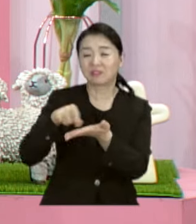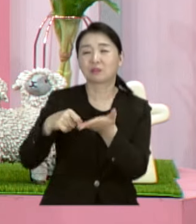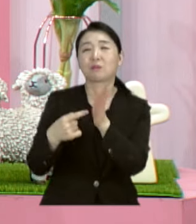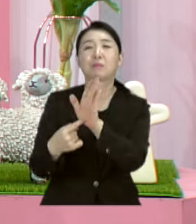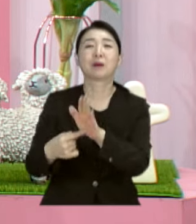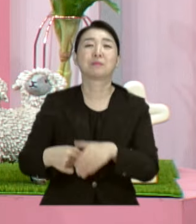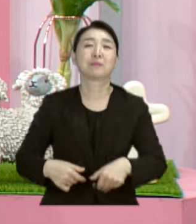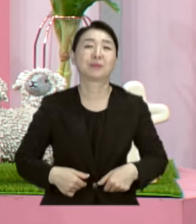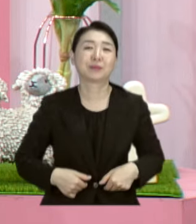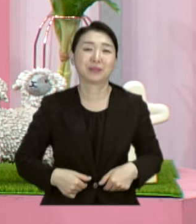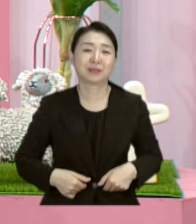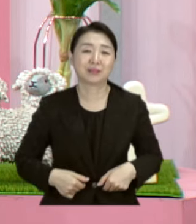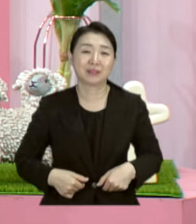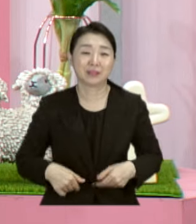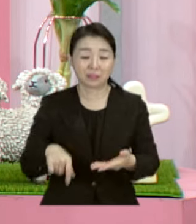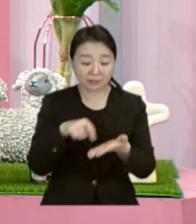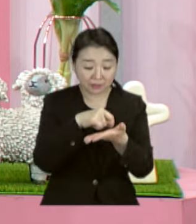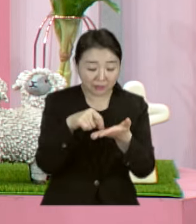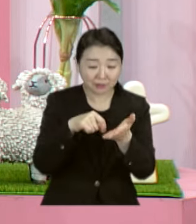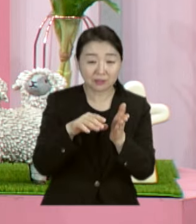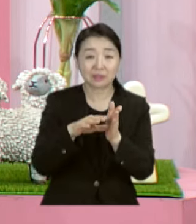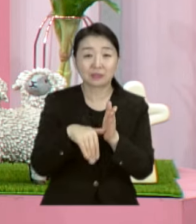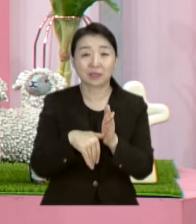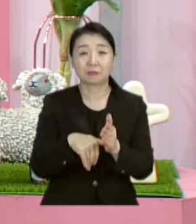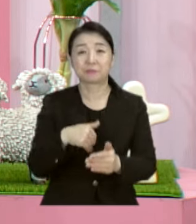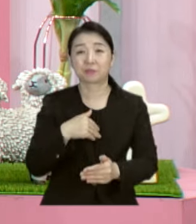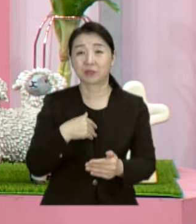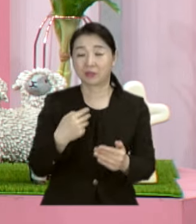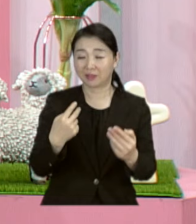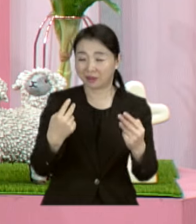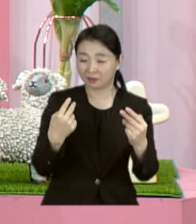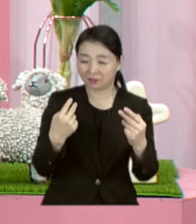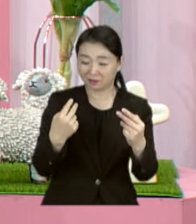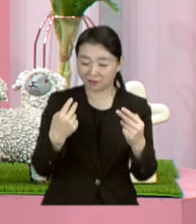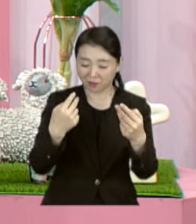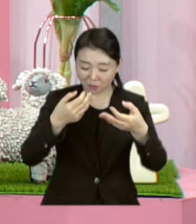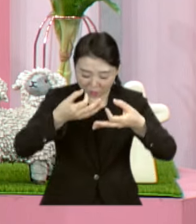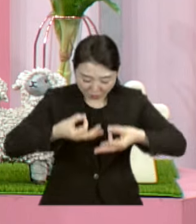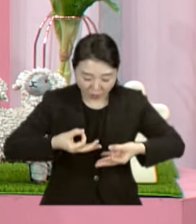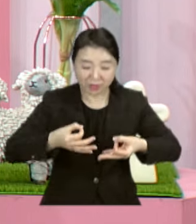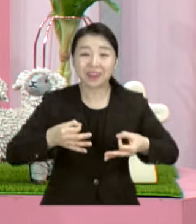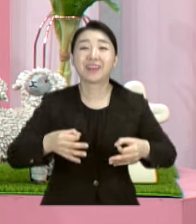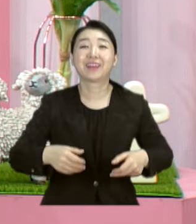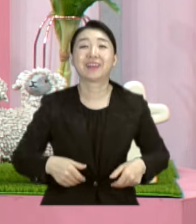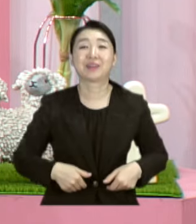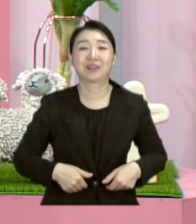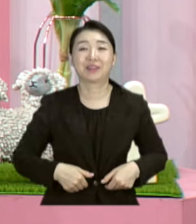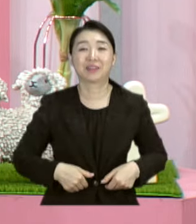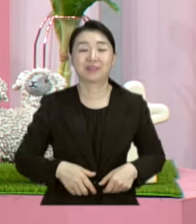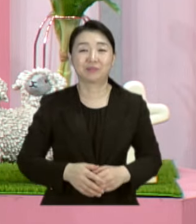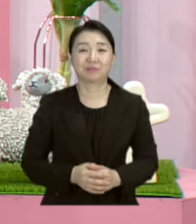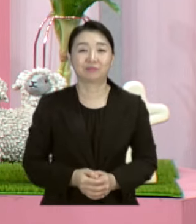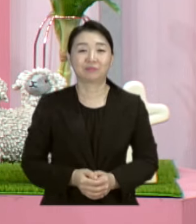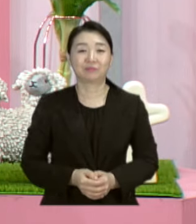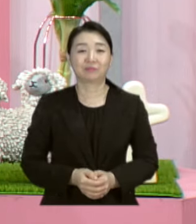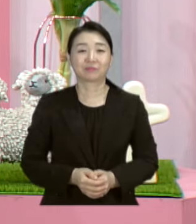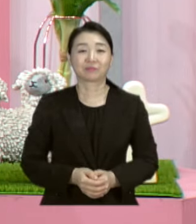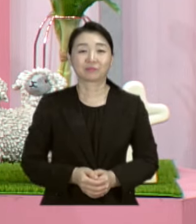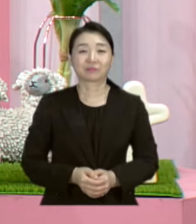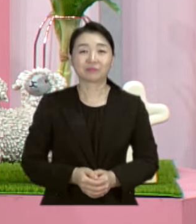써야 되는 거 아닙니까? 예. 그걸 쓰는 가운데 저를 돌아보게 되는 자기 성찰적 시간이었죠.